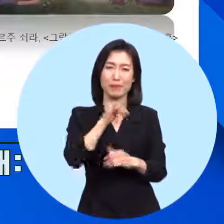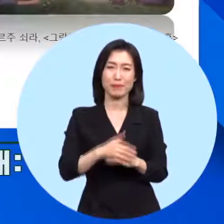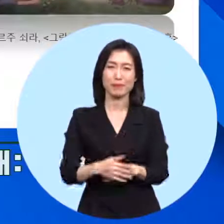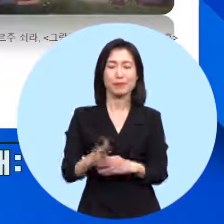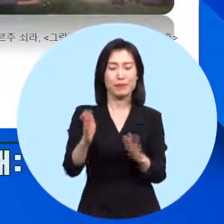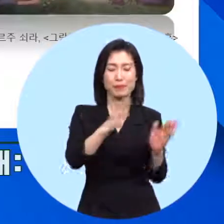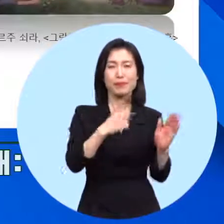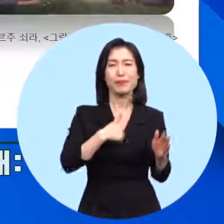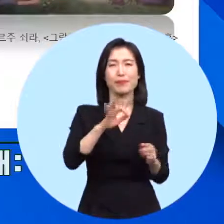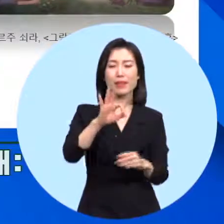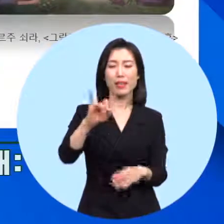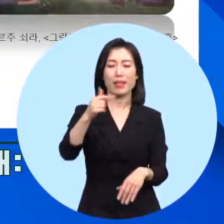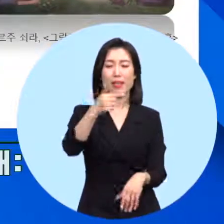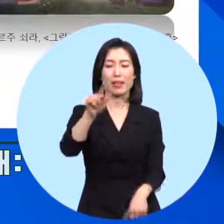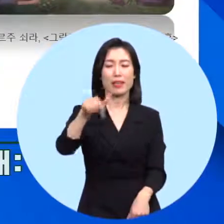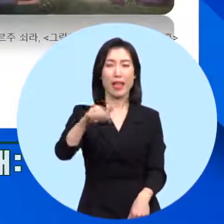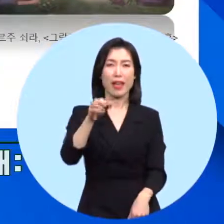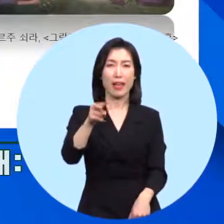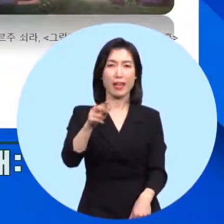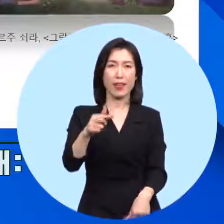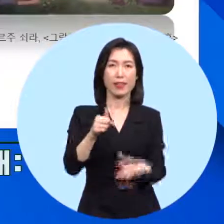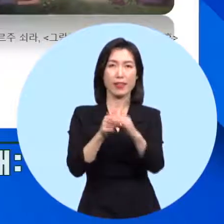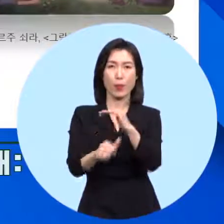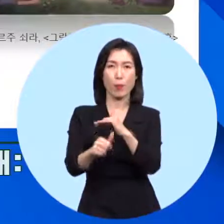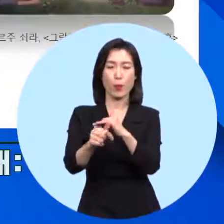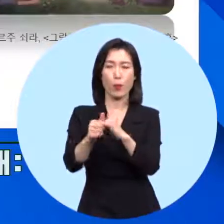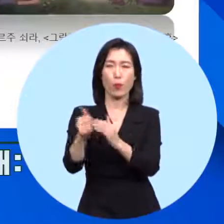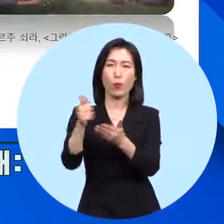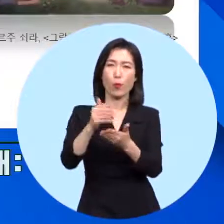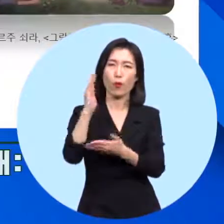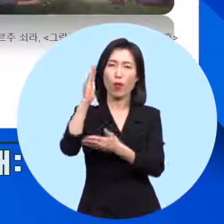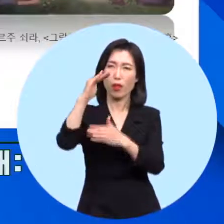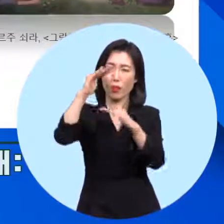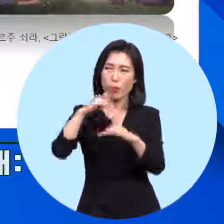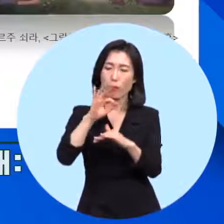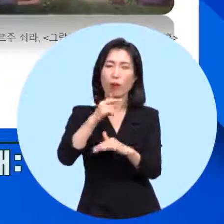이낙연 대표님의 연설이 감동을 주었습니다.